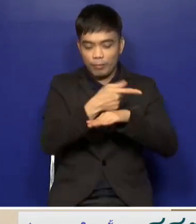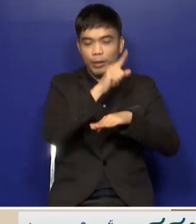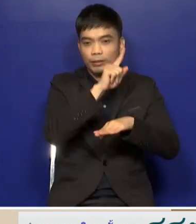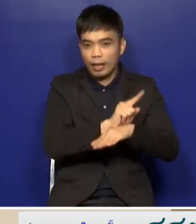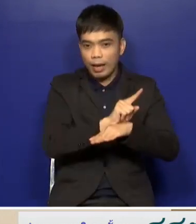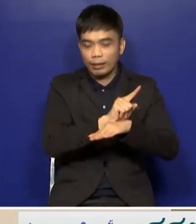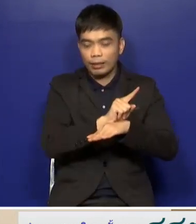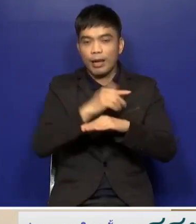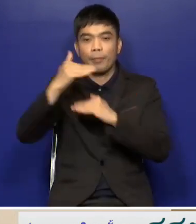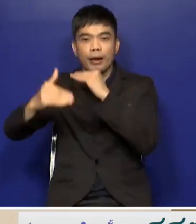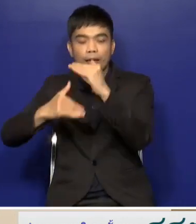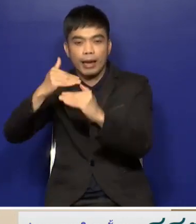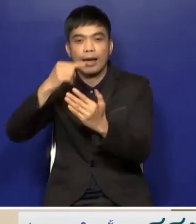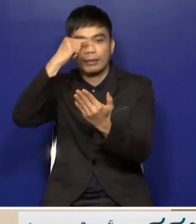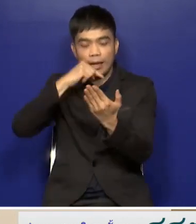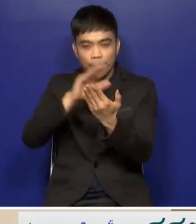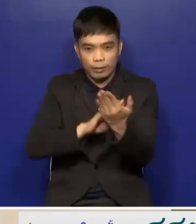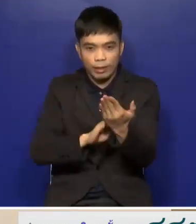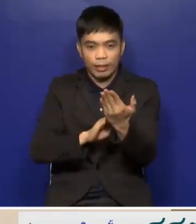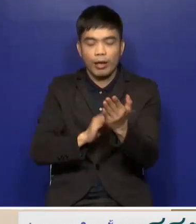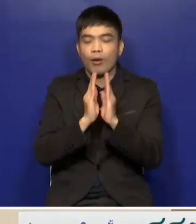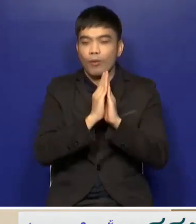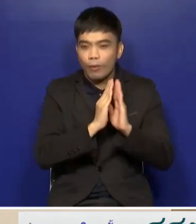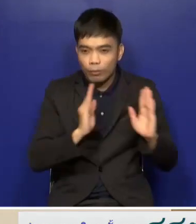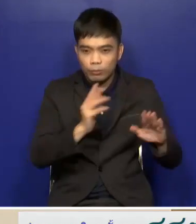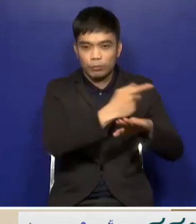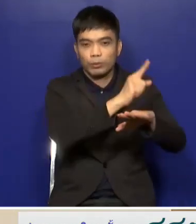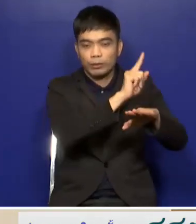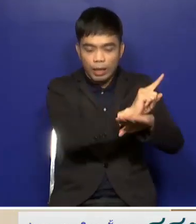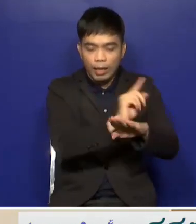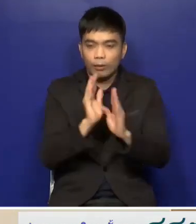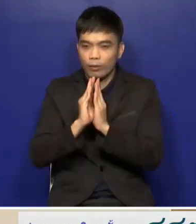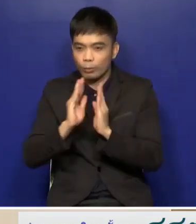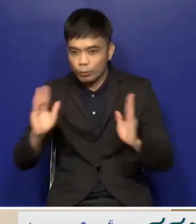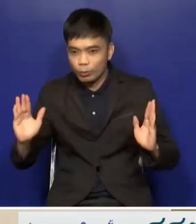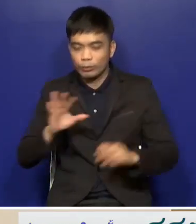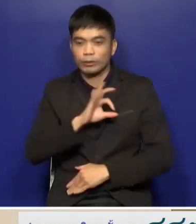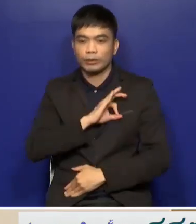นะครับขอพระคุณท่านประธานและสมาชิกสภาผู้แทนราษฎรเป็นอย่างสู